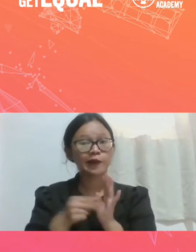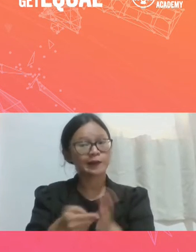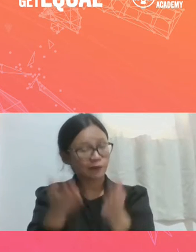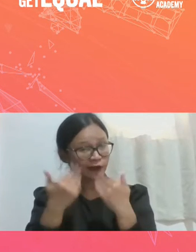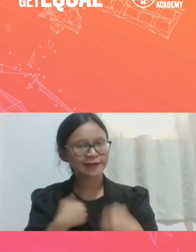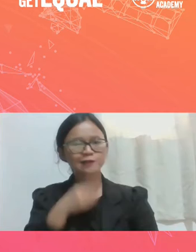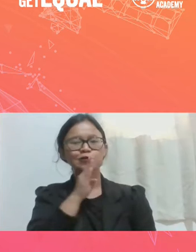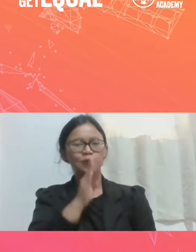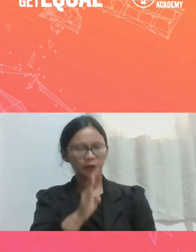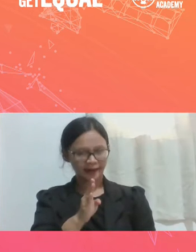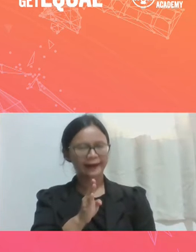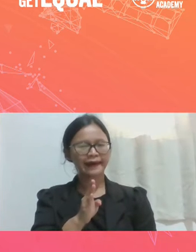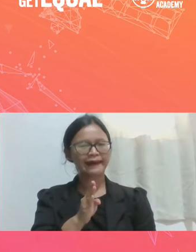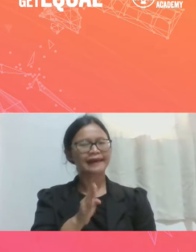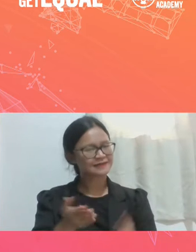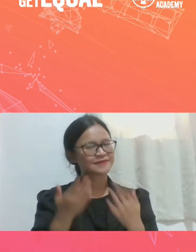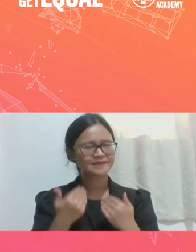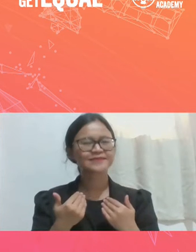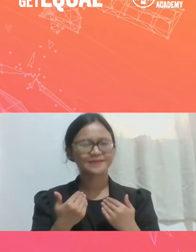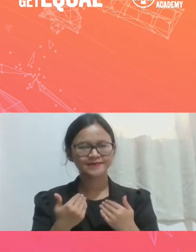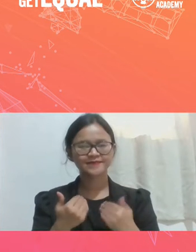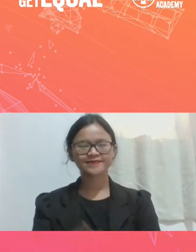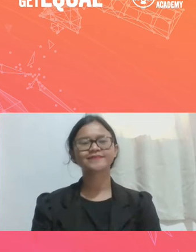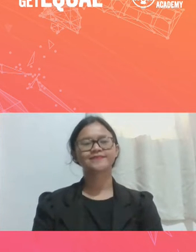ya teman-teman selama diskusi berlangsung.